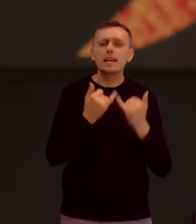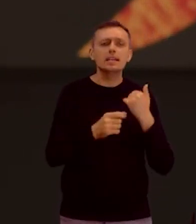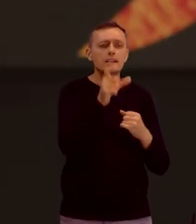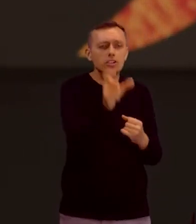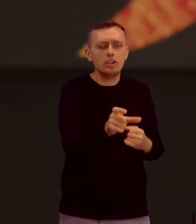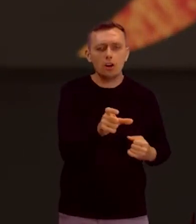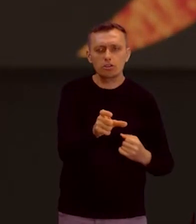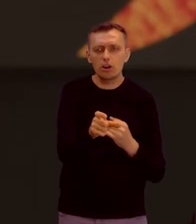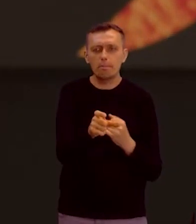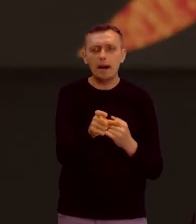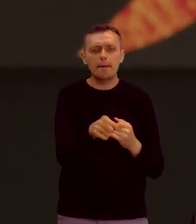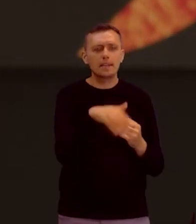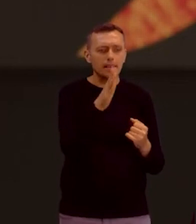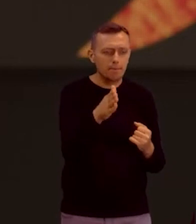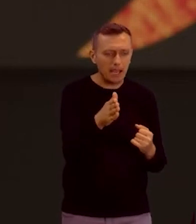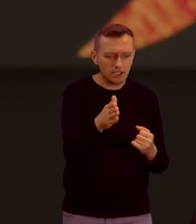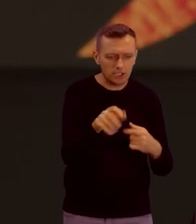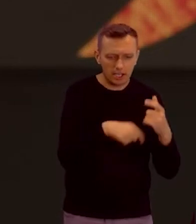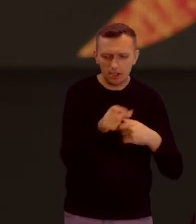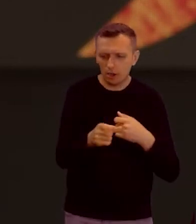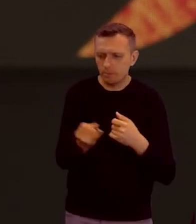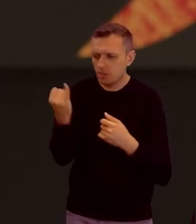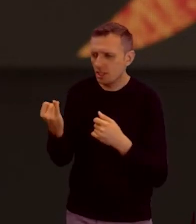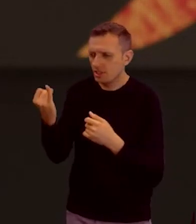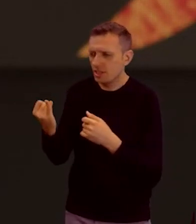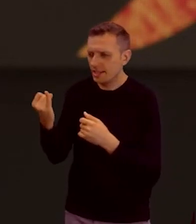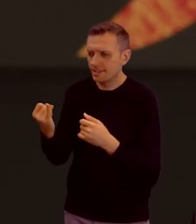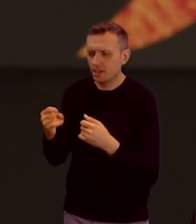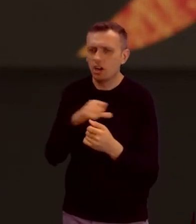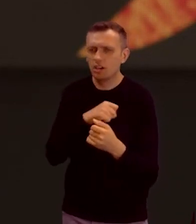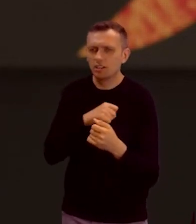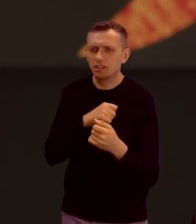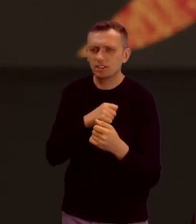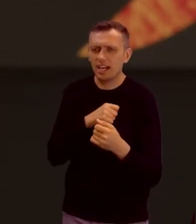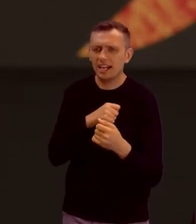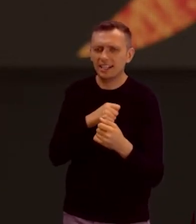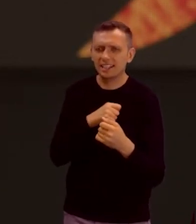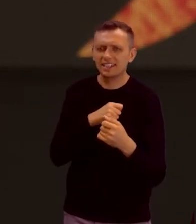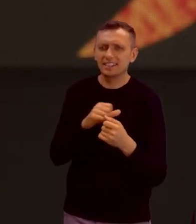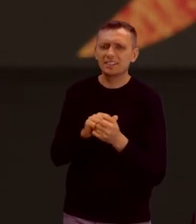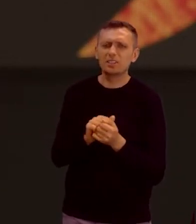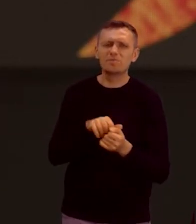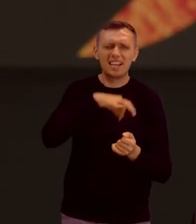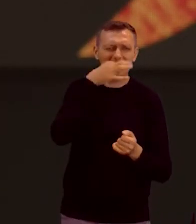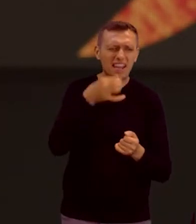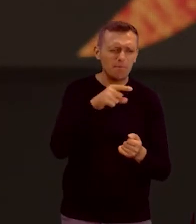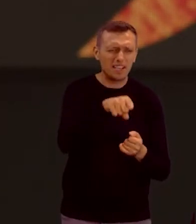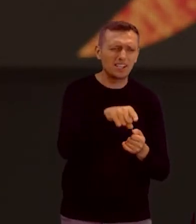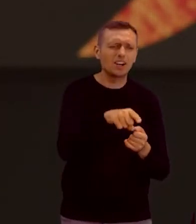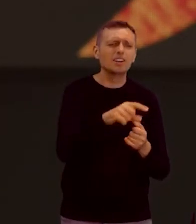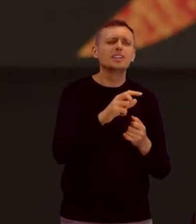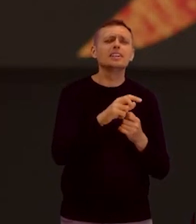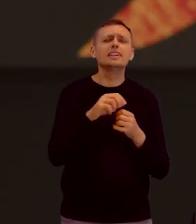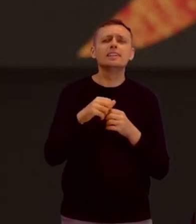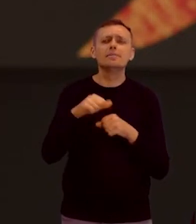we mnie, lepiej by mu było, aby u jego szyi zawiesić kamień młyński i utopić go w